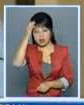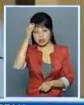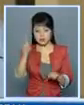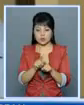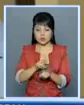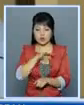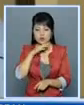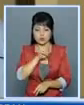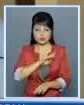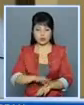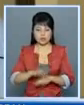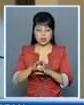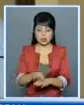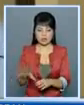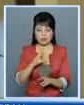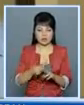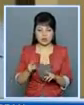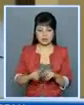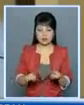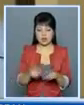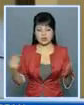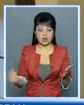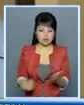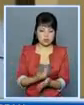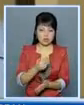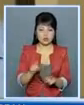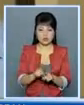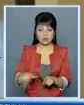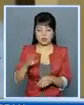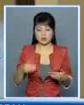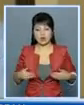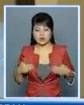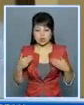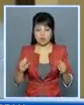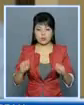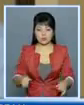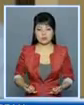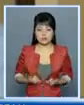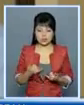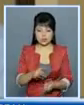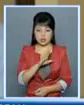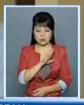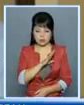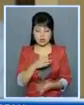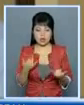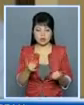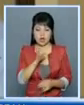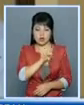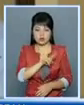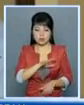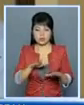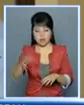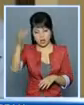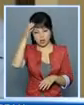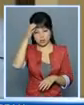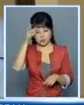жасауға, ғылым нәтижесін инновация ретінде ұсынуға мүмкіншіліктер жасалып жатыр. Осындай жұмысқа,